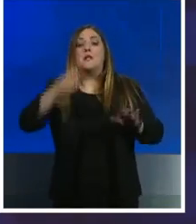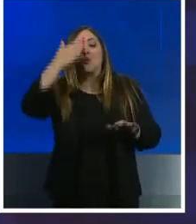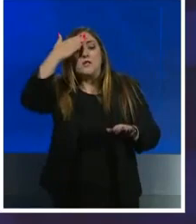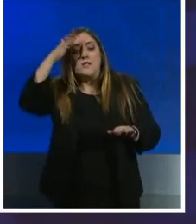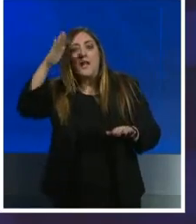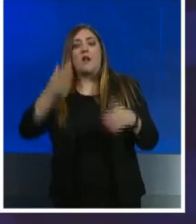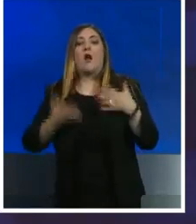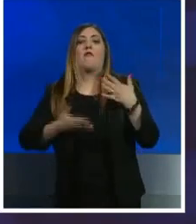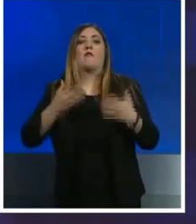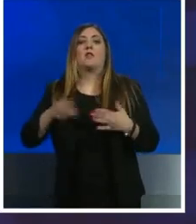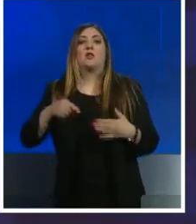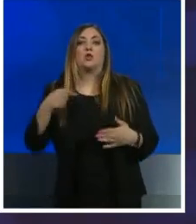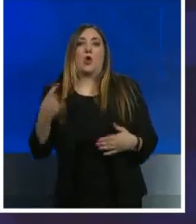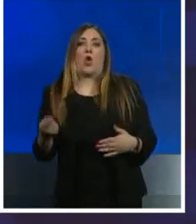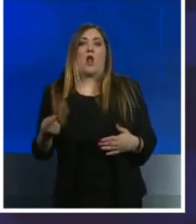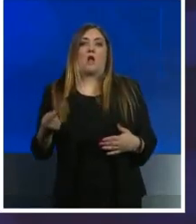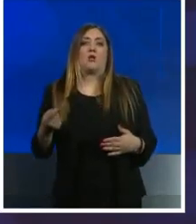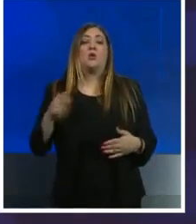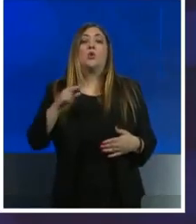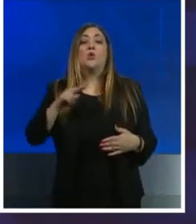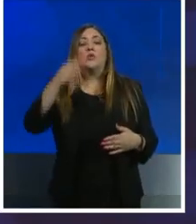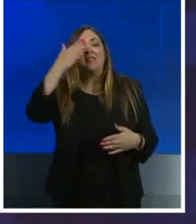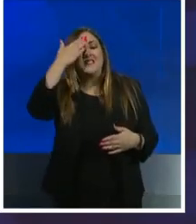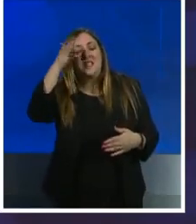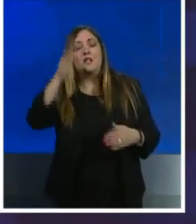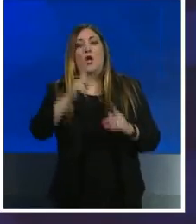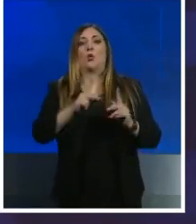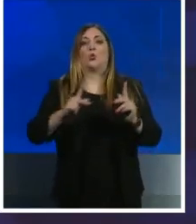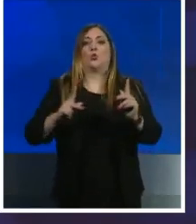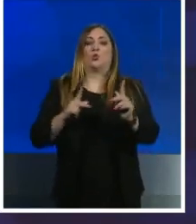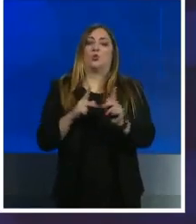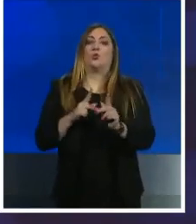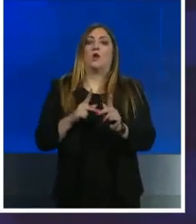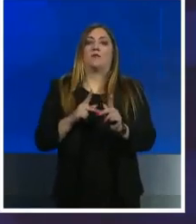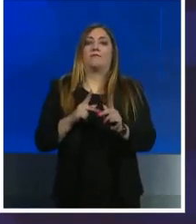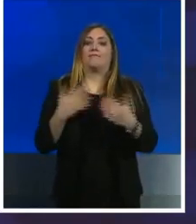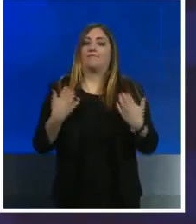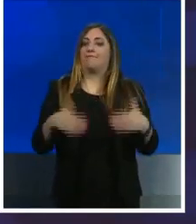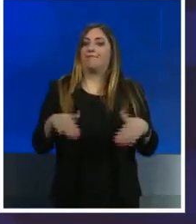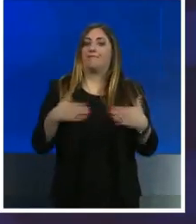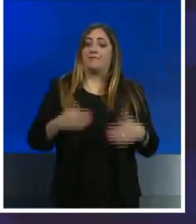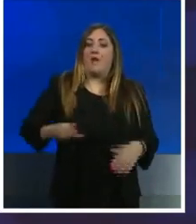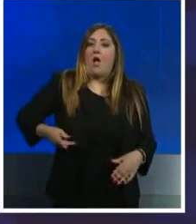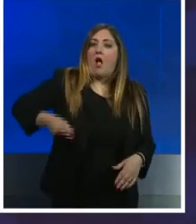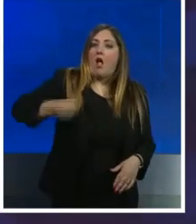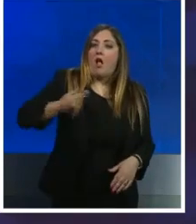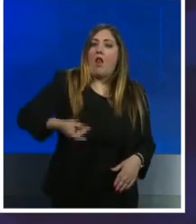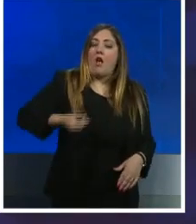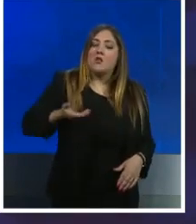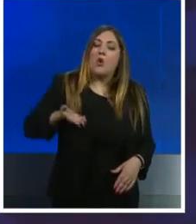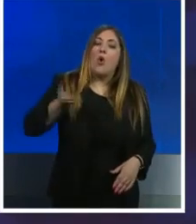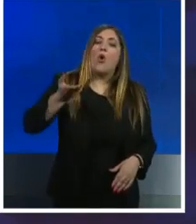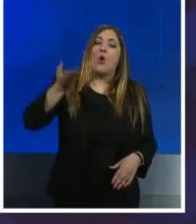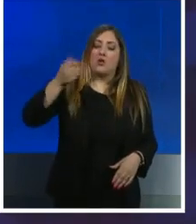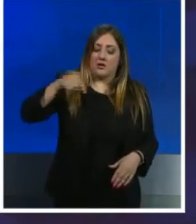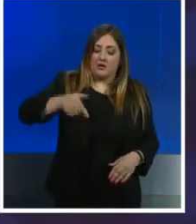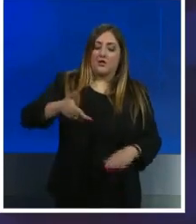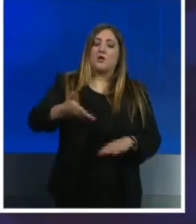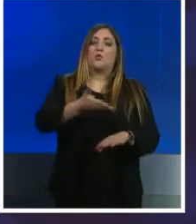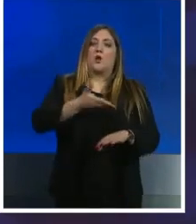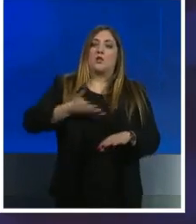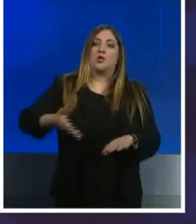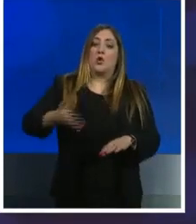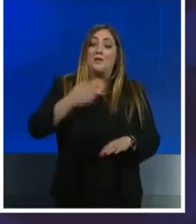Ukoll is-sopravvent fuq il-kultura. U x'inhu l-prezz li qed inħallsu għal din is-sitwazzjoni li